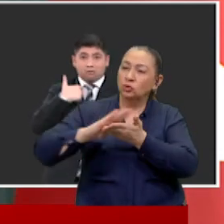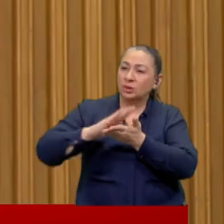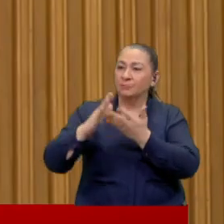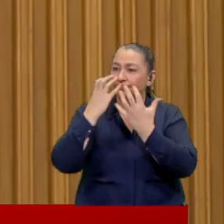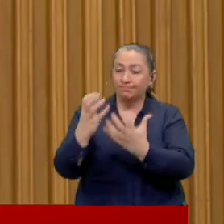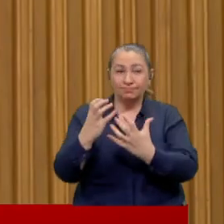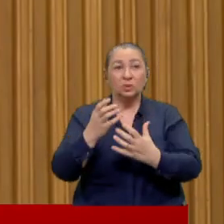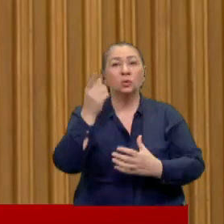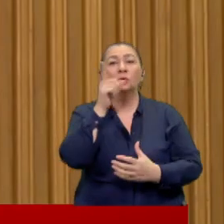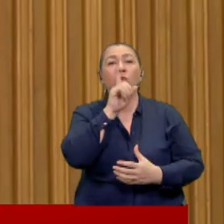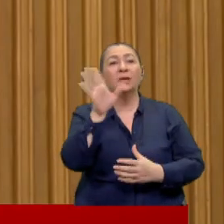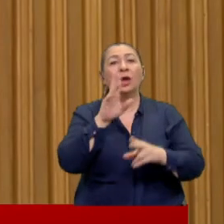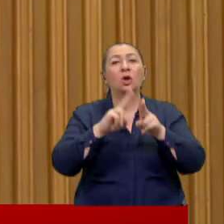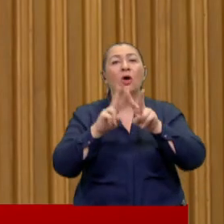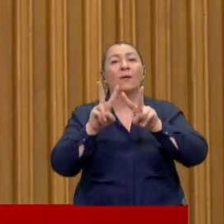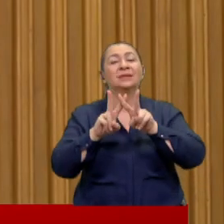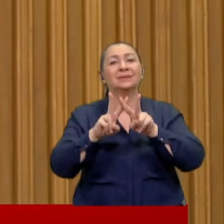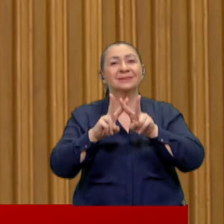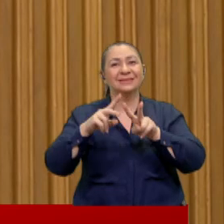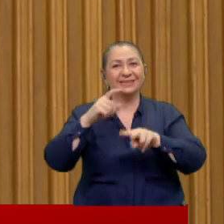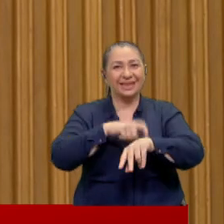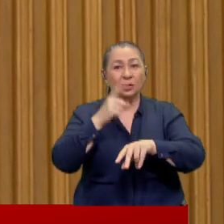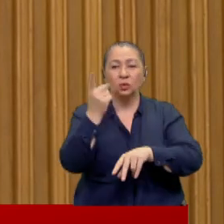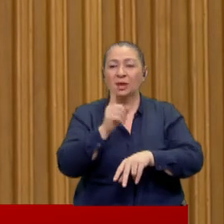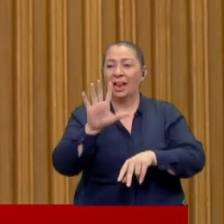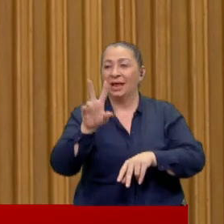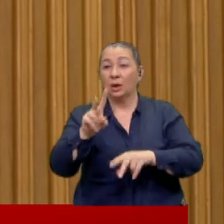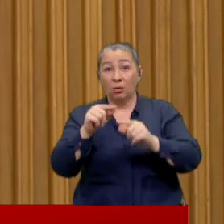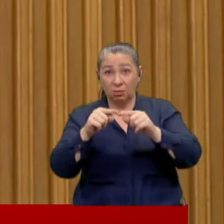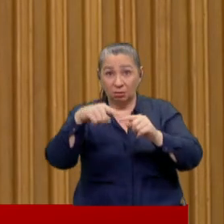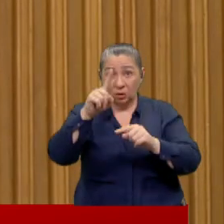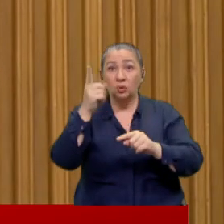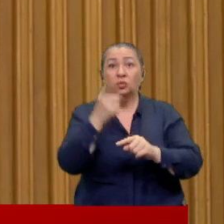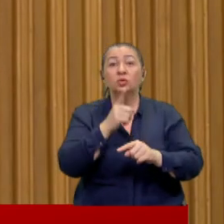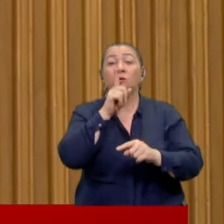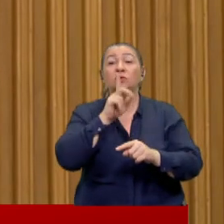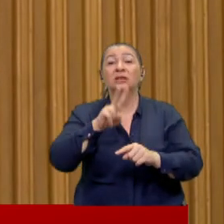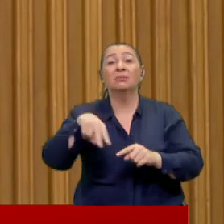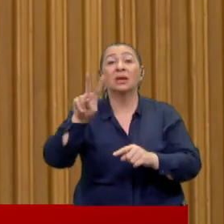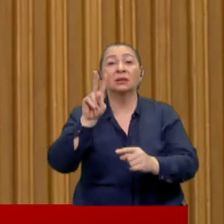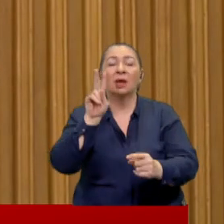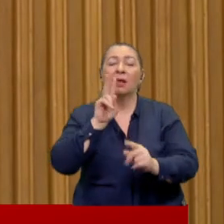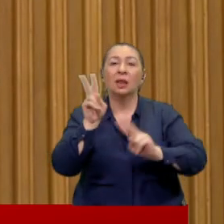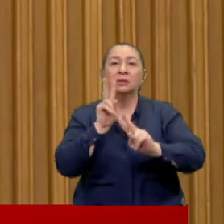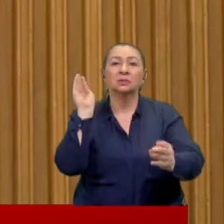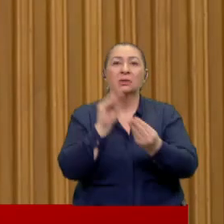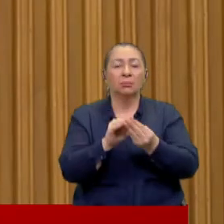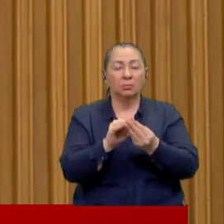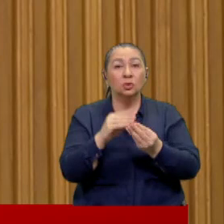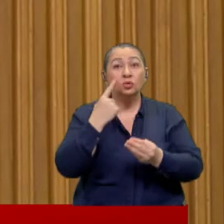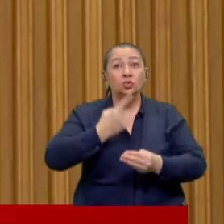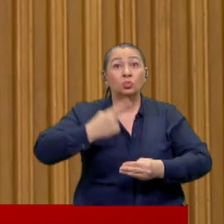düzenlenmiştir 150 kilovat saate kadar yüzde 52 Onu aşarsa yüzde 127 oranında elektriği